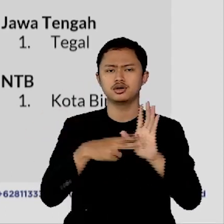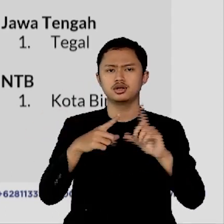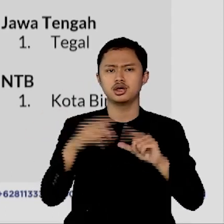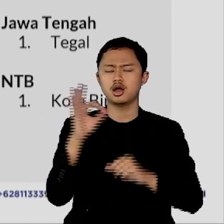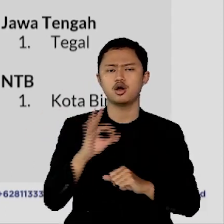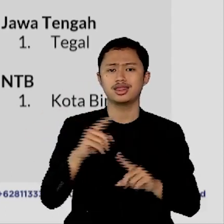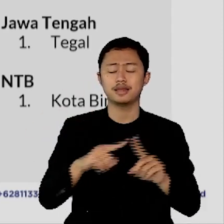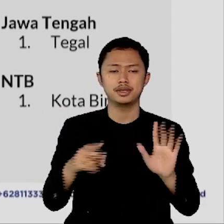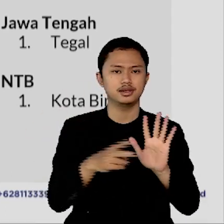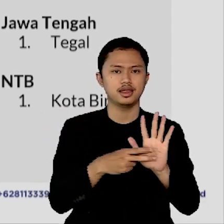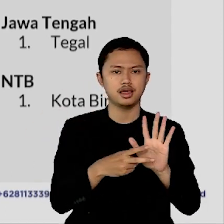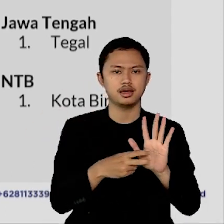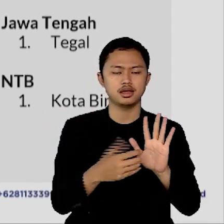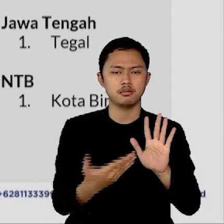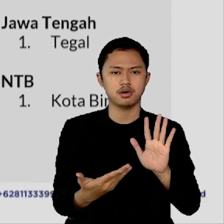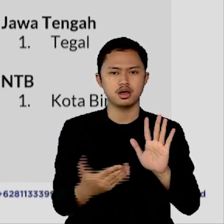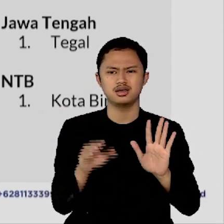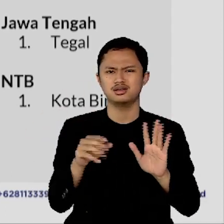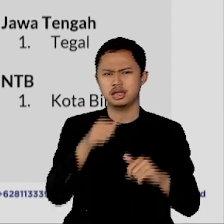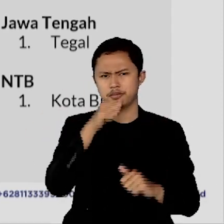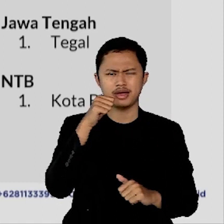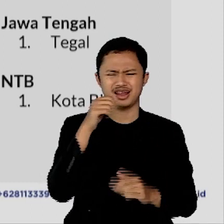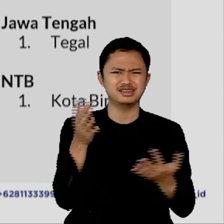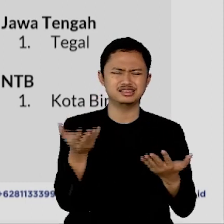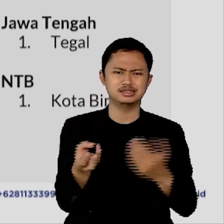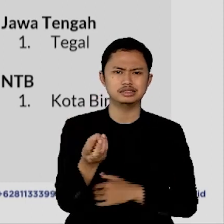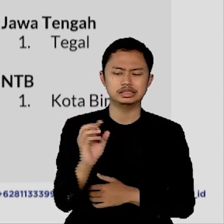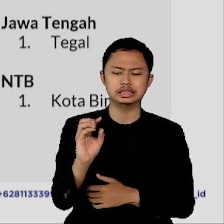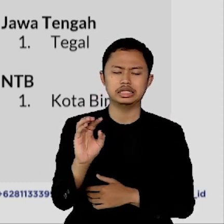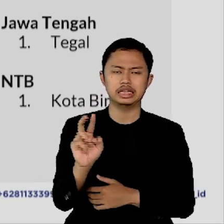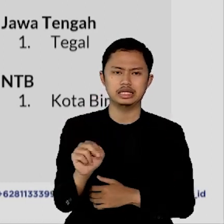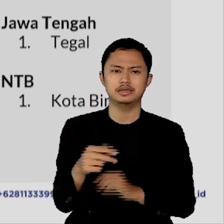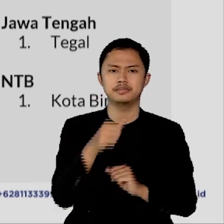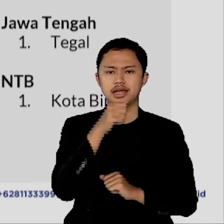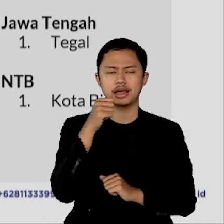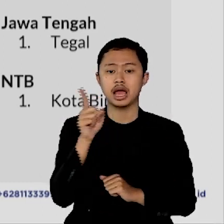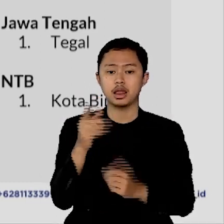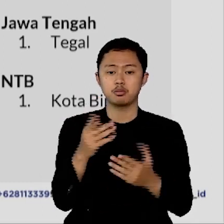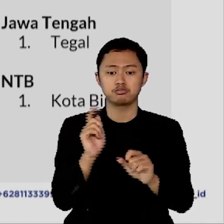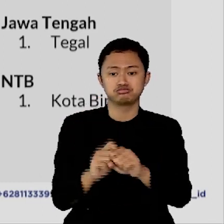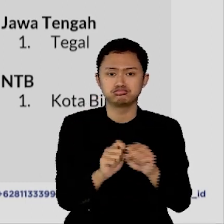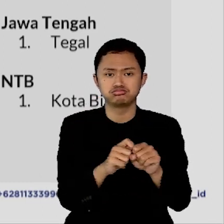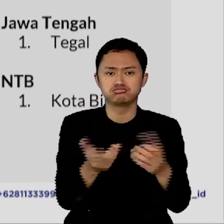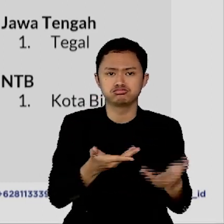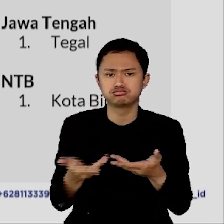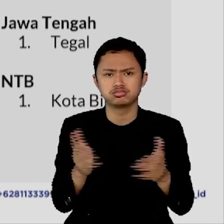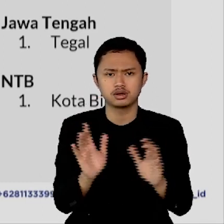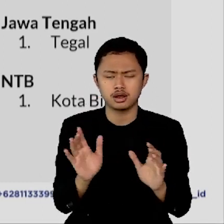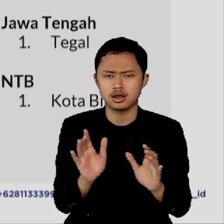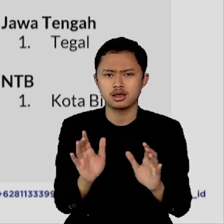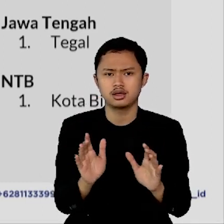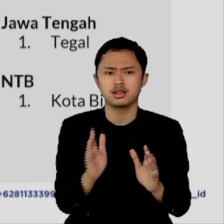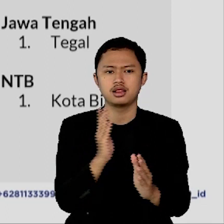orange namun skornya mendekati zona merah daerah-daerah ini Apabila tidak segera diperbaiki Penanganannya